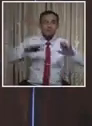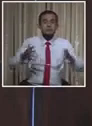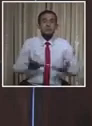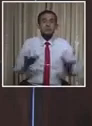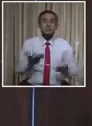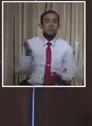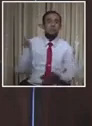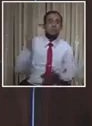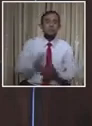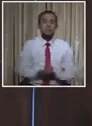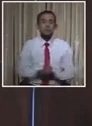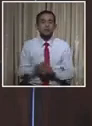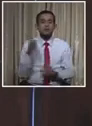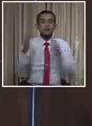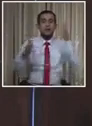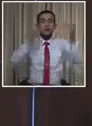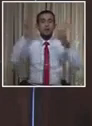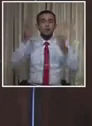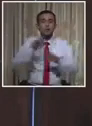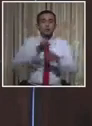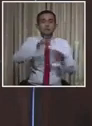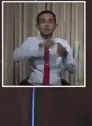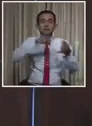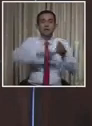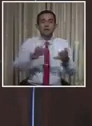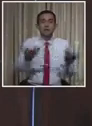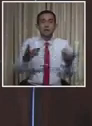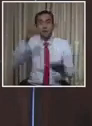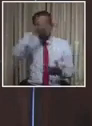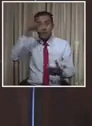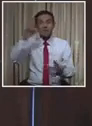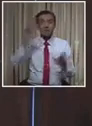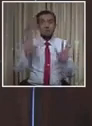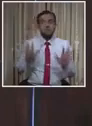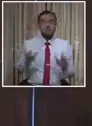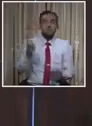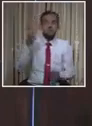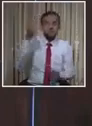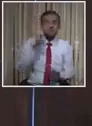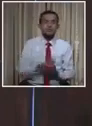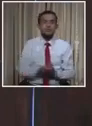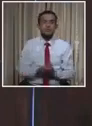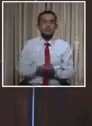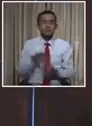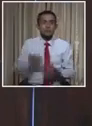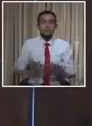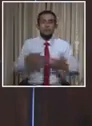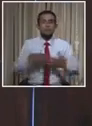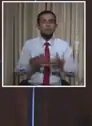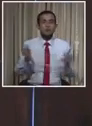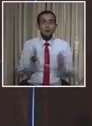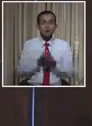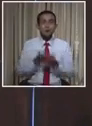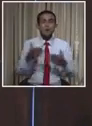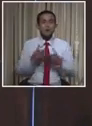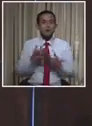වෙලා තියෙනවා. සමහර ලෝකේ රටවල් වල ගෑස් නැතුව මාස ගණන් තියෙන රටවල් අපි දැකලා තියෙනවා. හැබැයි මේ තියෙන අර්බුද හමුවෙත්